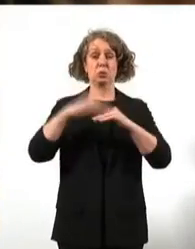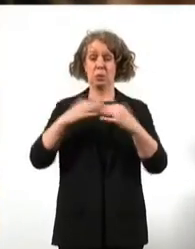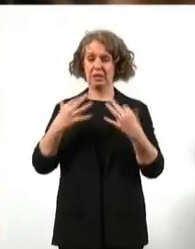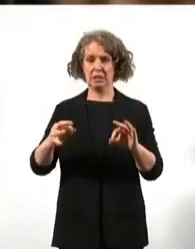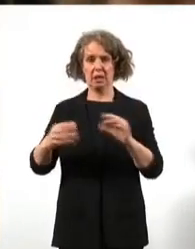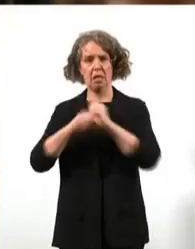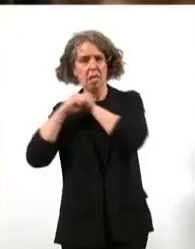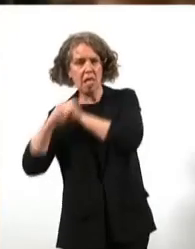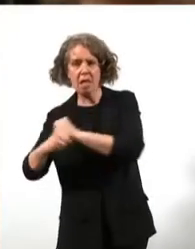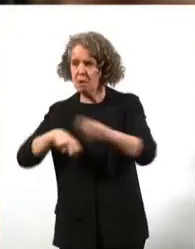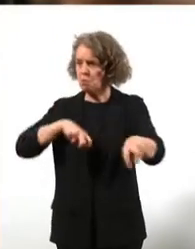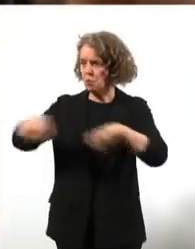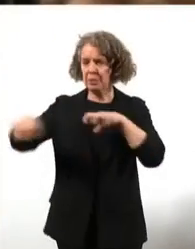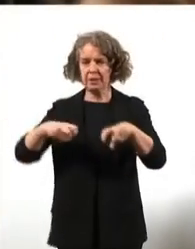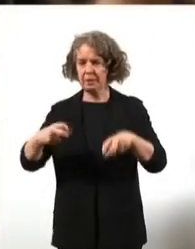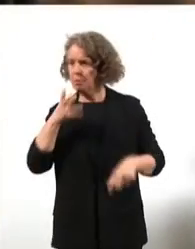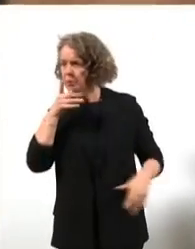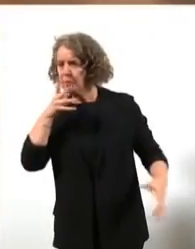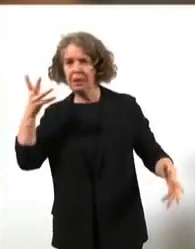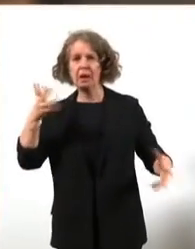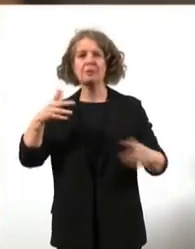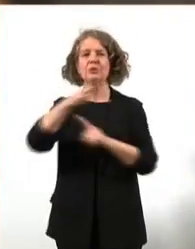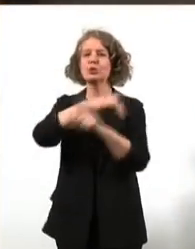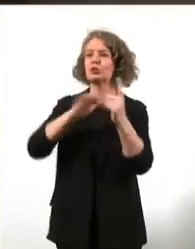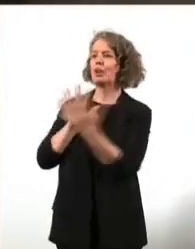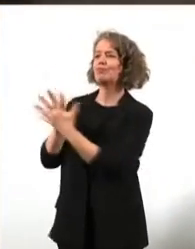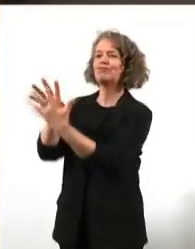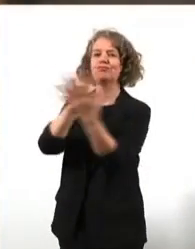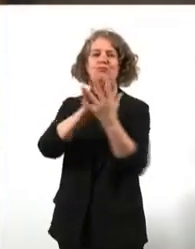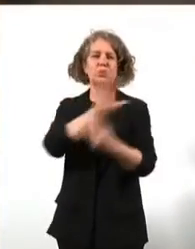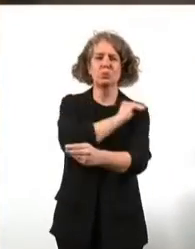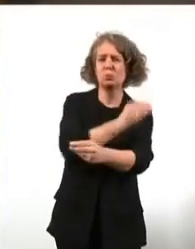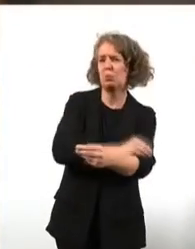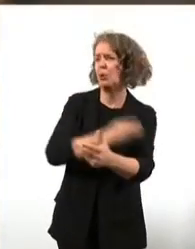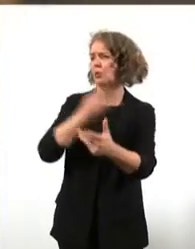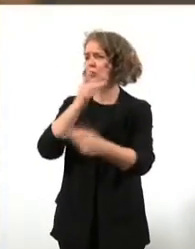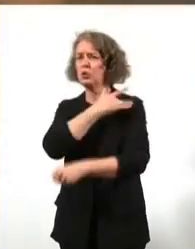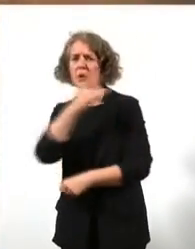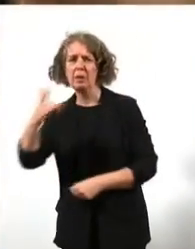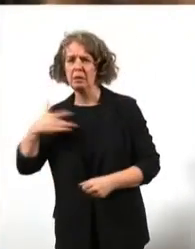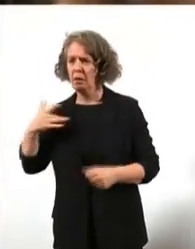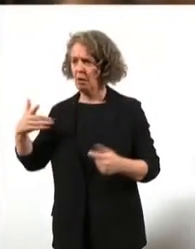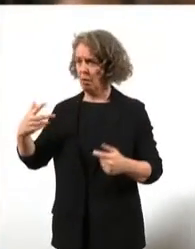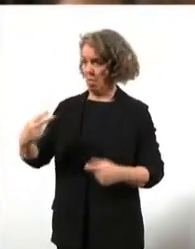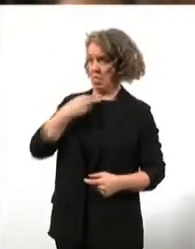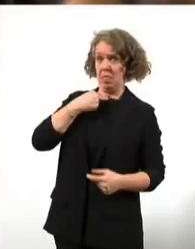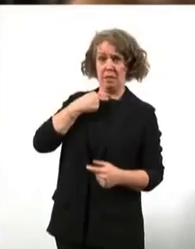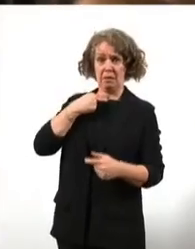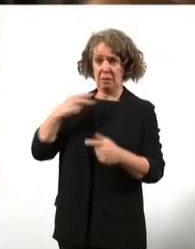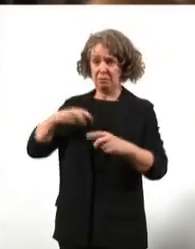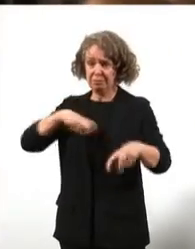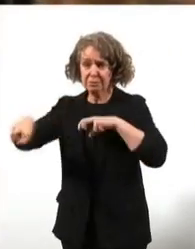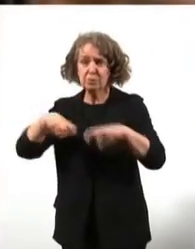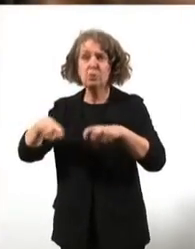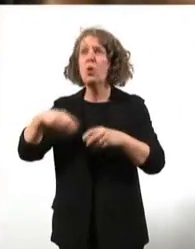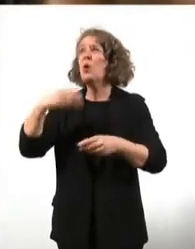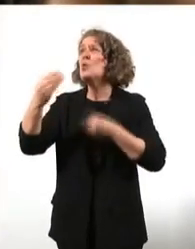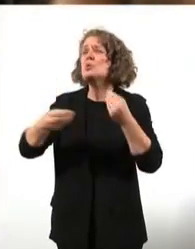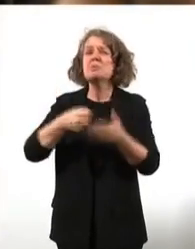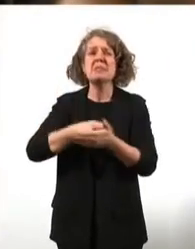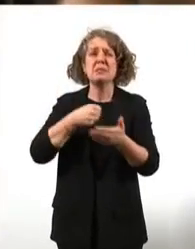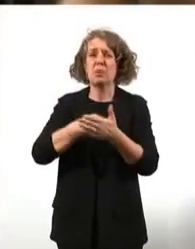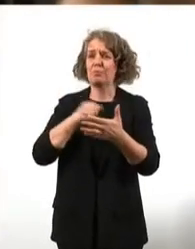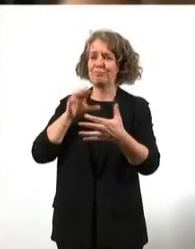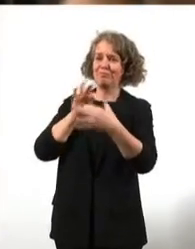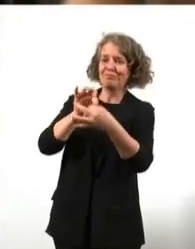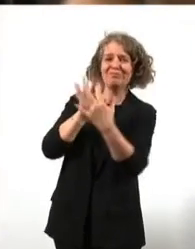mobilité. C'est une entrave au lien social, que ce soit pour aller faire du sport, pour avoir accès à la santé, ou tout simplement pour vivre des moments de liens